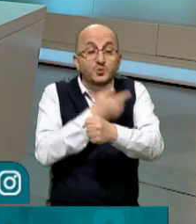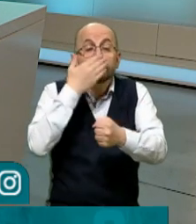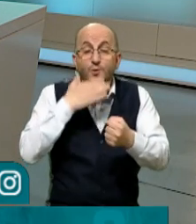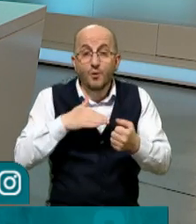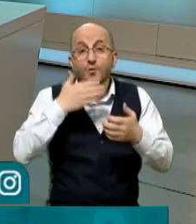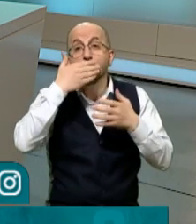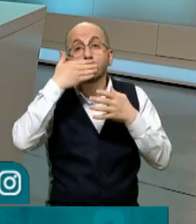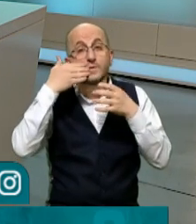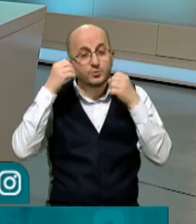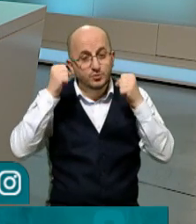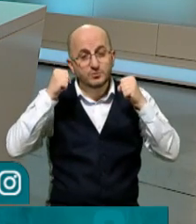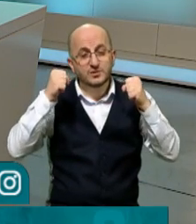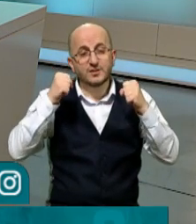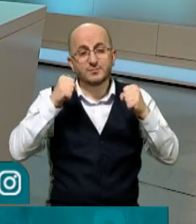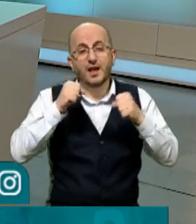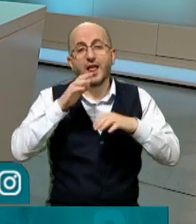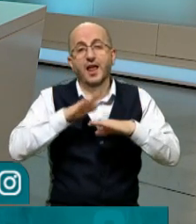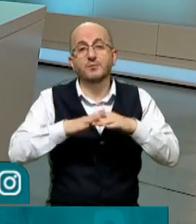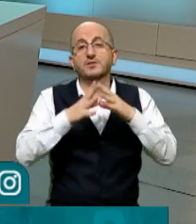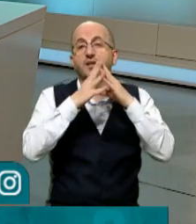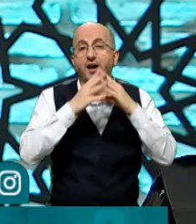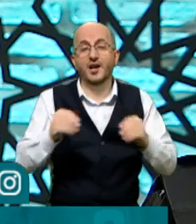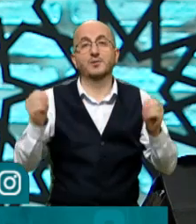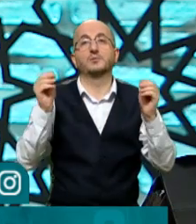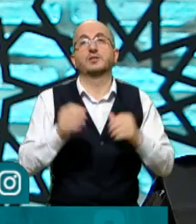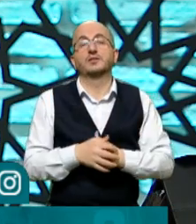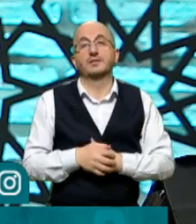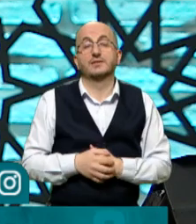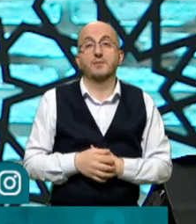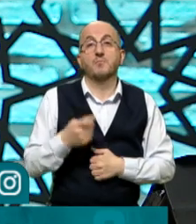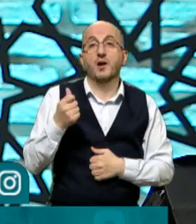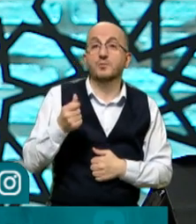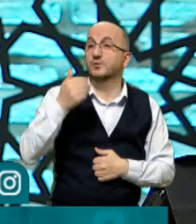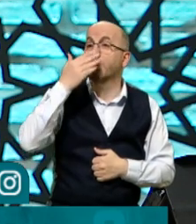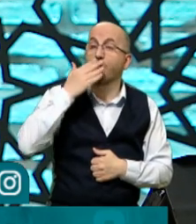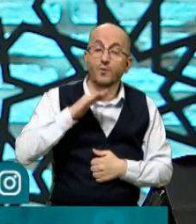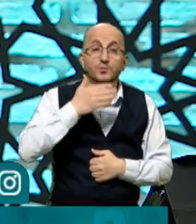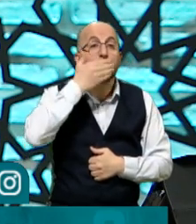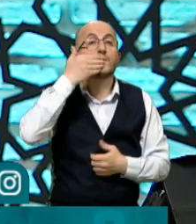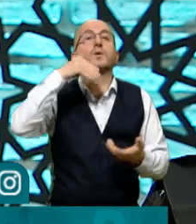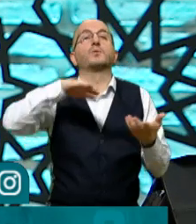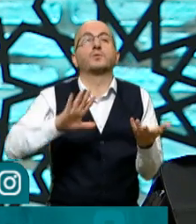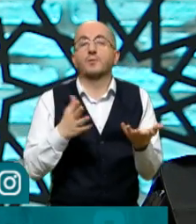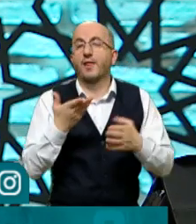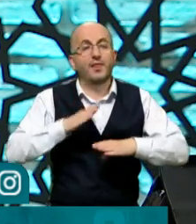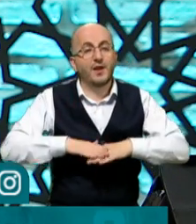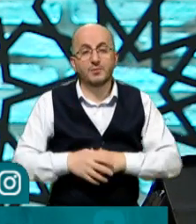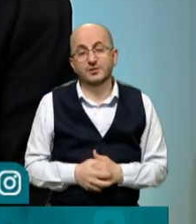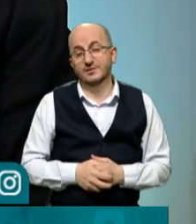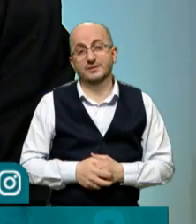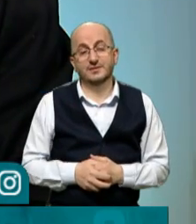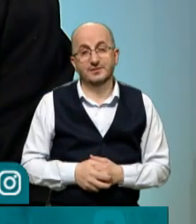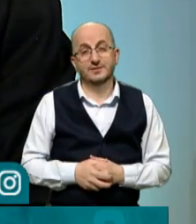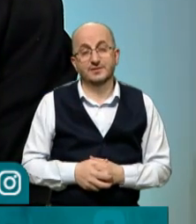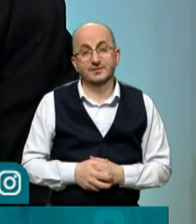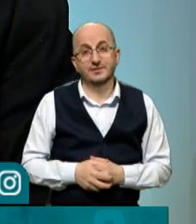tutma sıhhatini de artık elimizden kaybetmişiz. Paramız da yoktu, oruç da tutamıyoruz. Bu durumda ne yapacağız? Bu